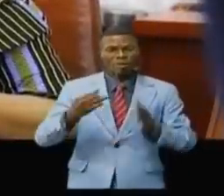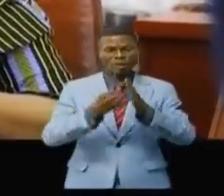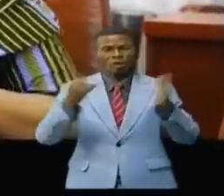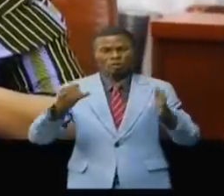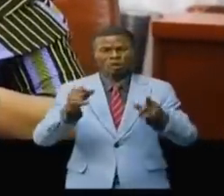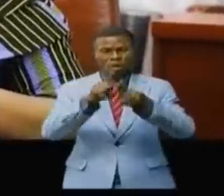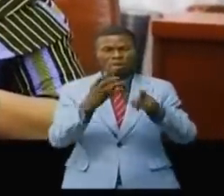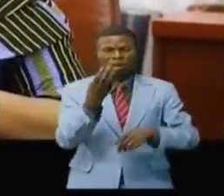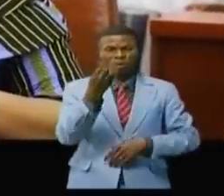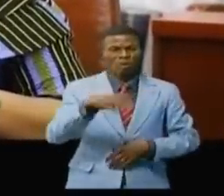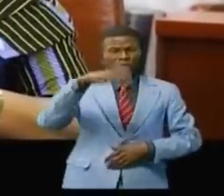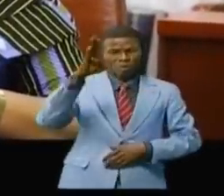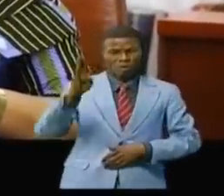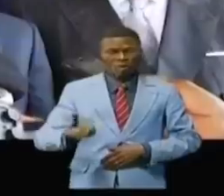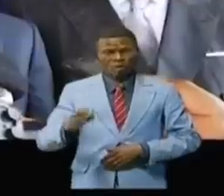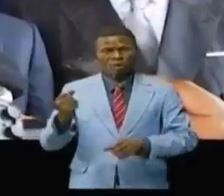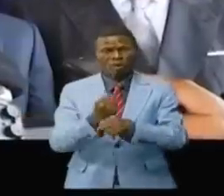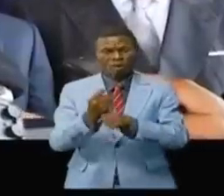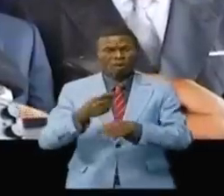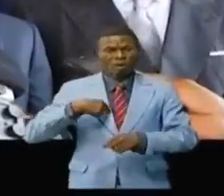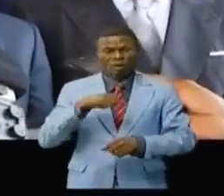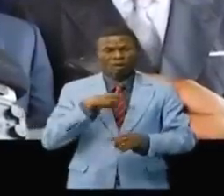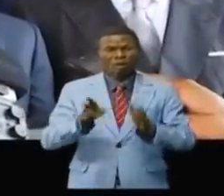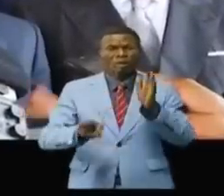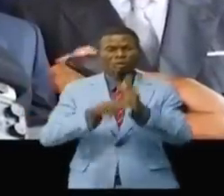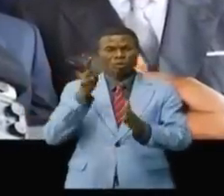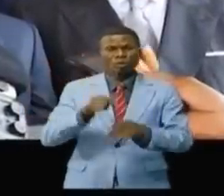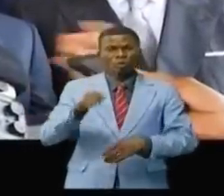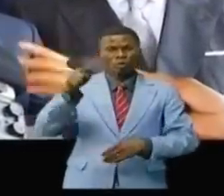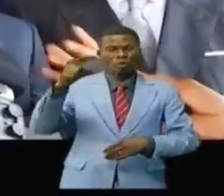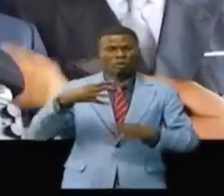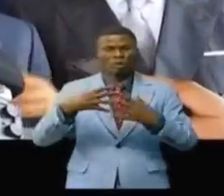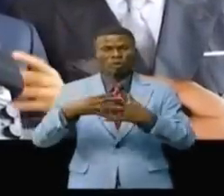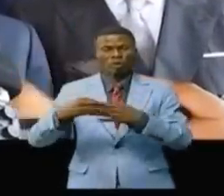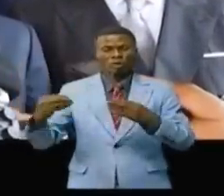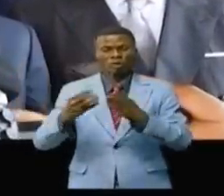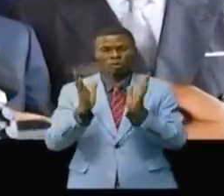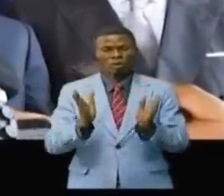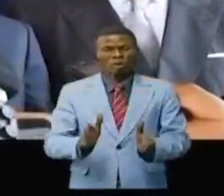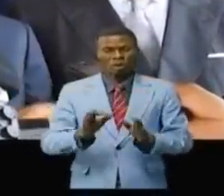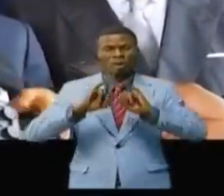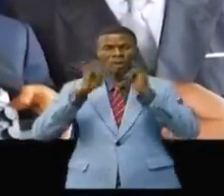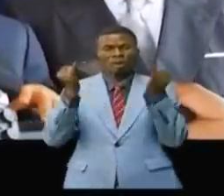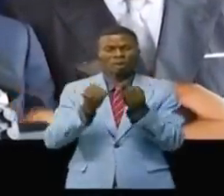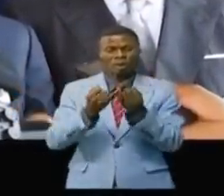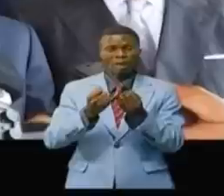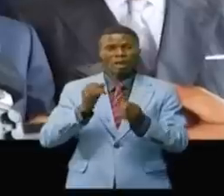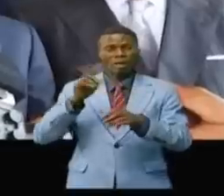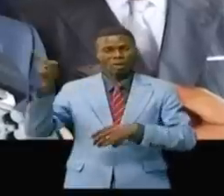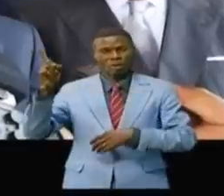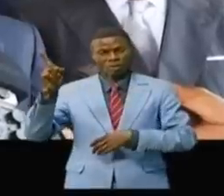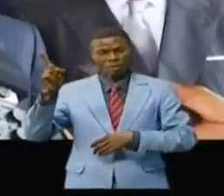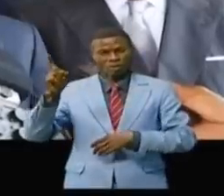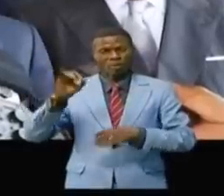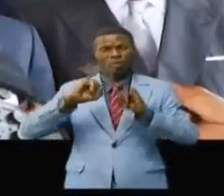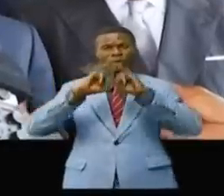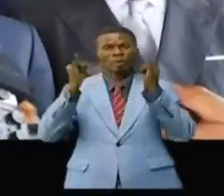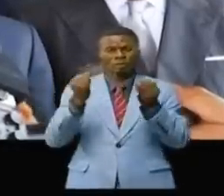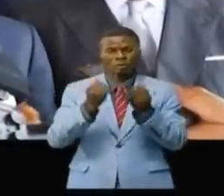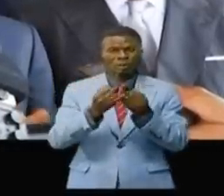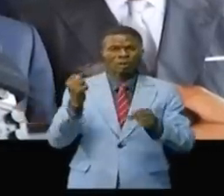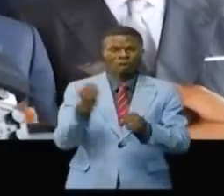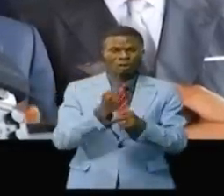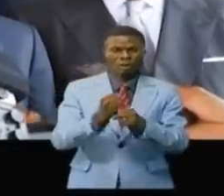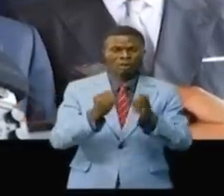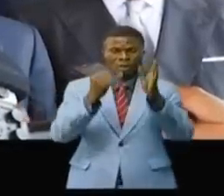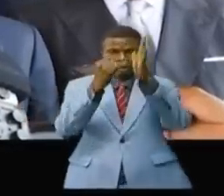nous. Notre investissement, c'est à peu près 200 millions de dollars. Après, les usines qui installent dans la zone industrielle, nous estimons c'est à peu